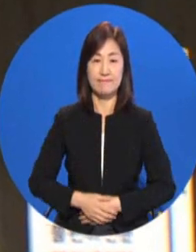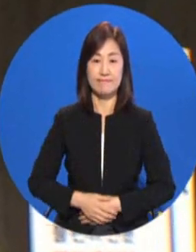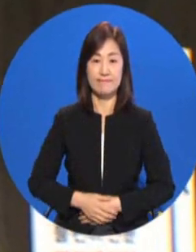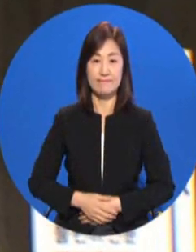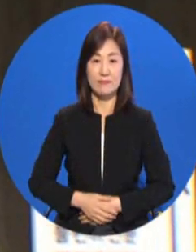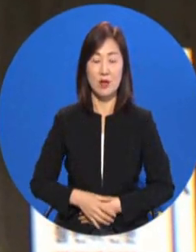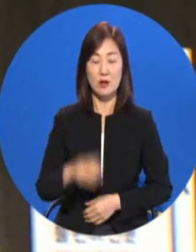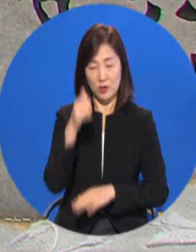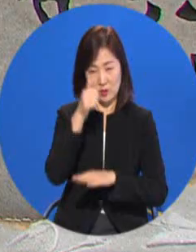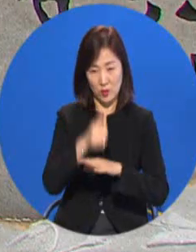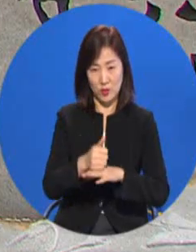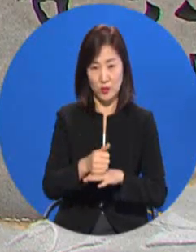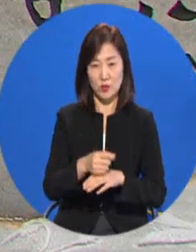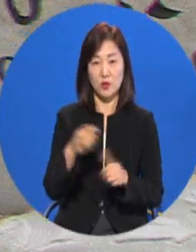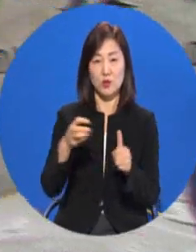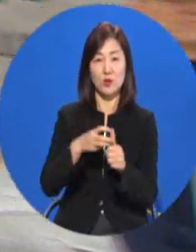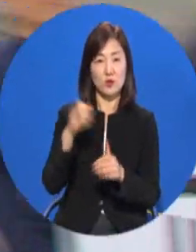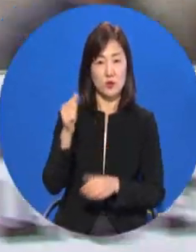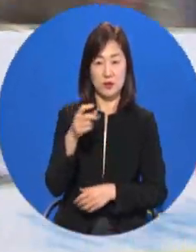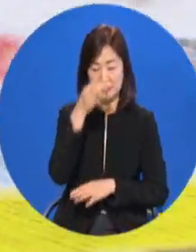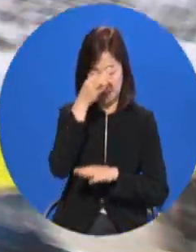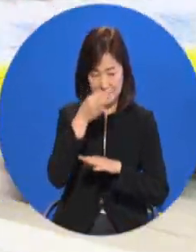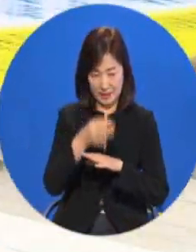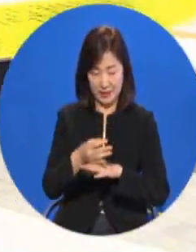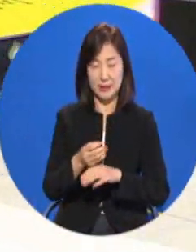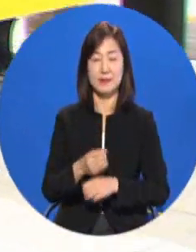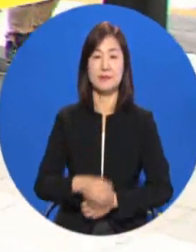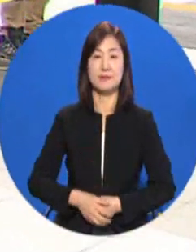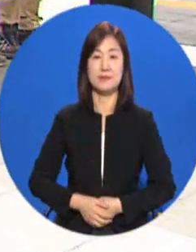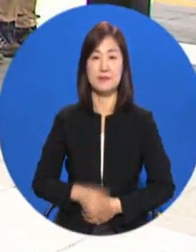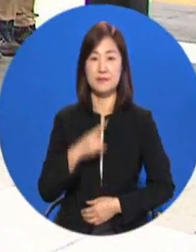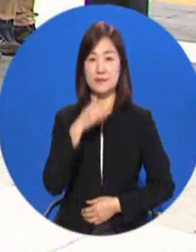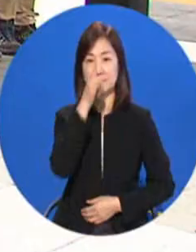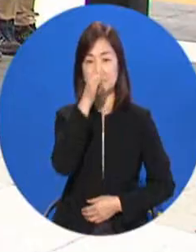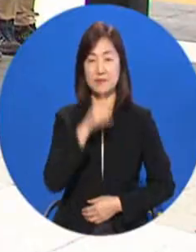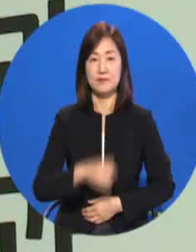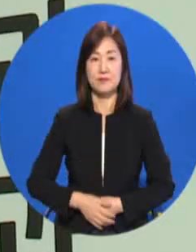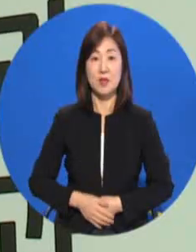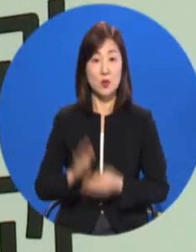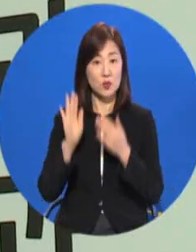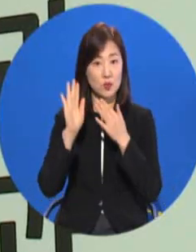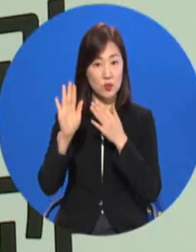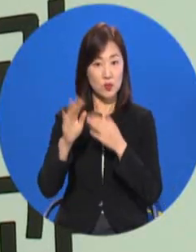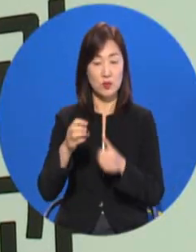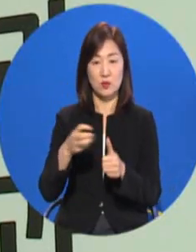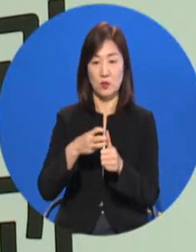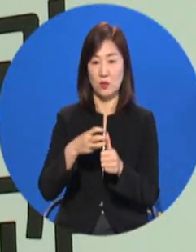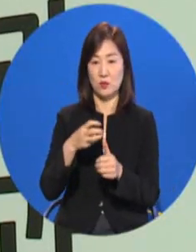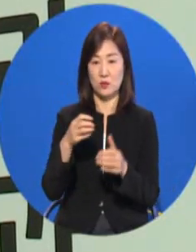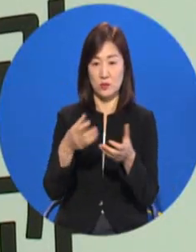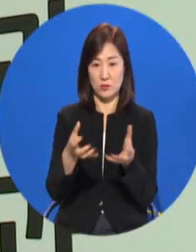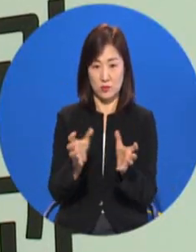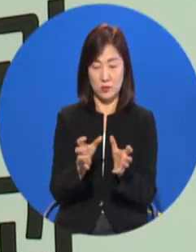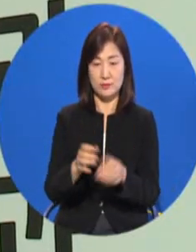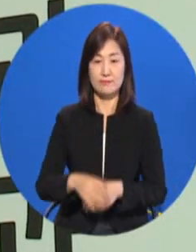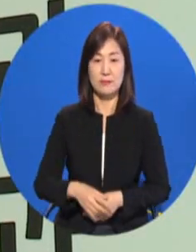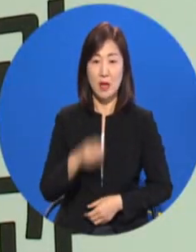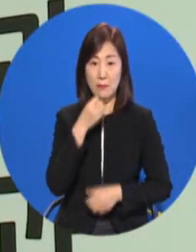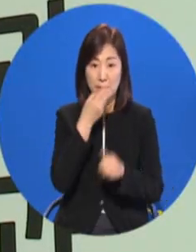스러운 거듭 사과하며 적잖은 혹을 치러야 했습니다 이후 공군은 다른 유출자 색출에